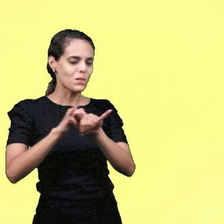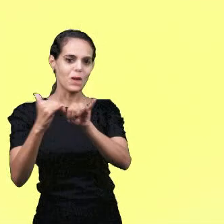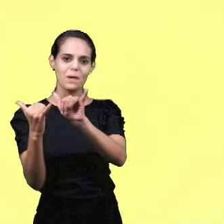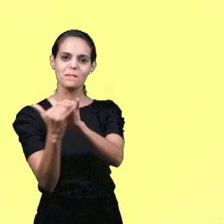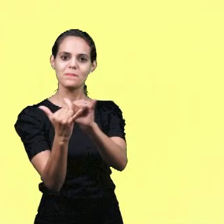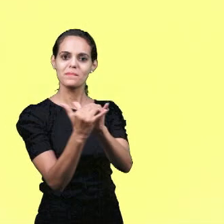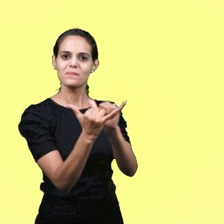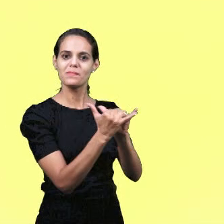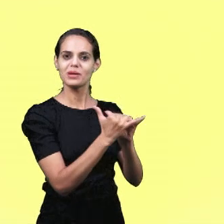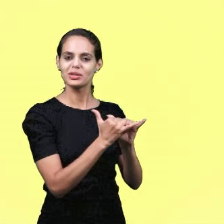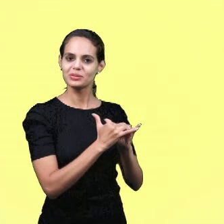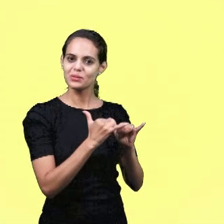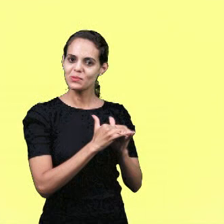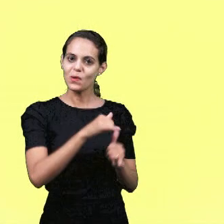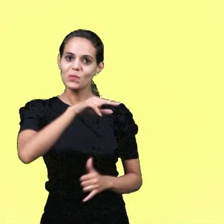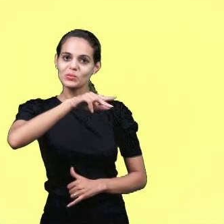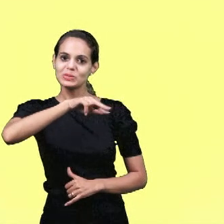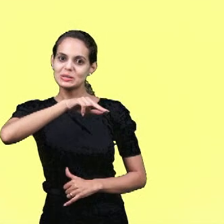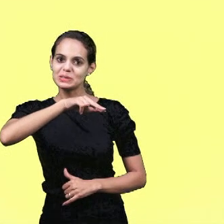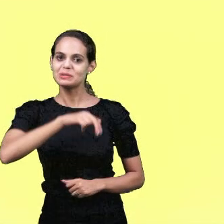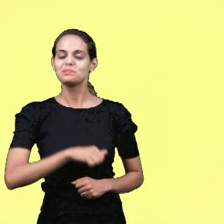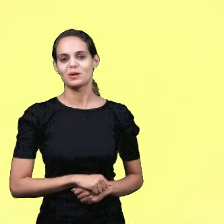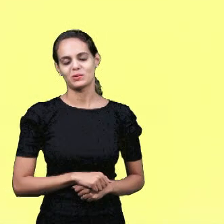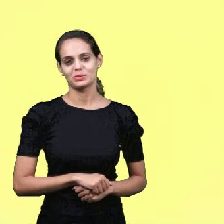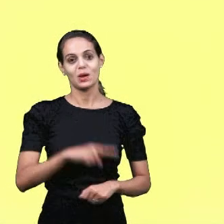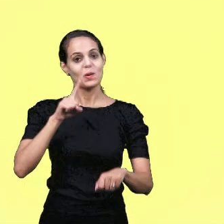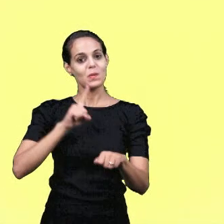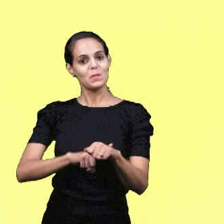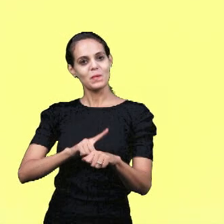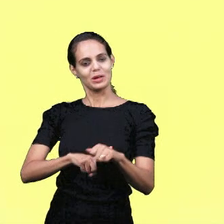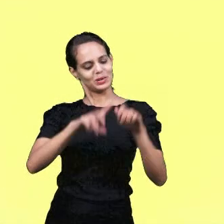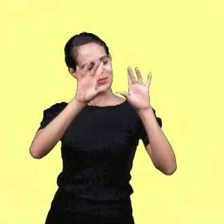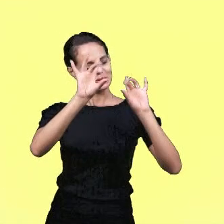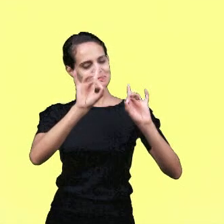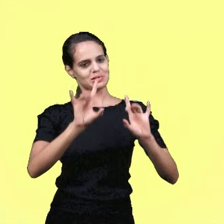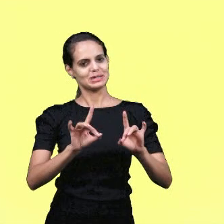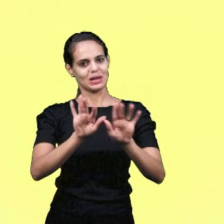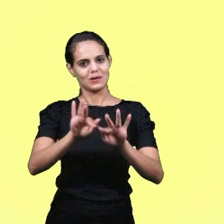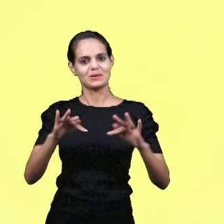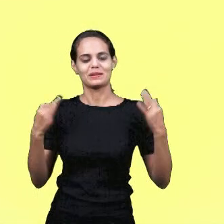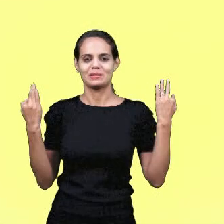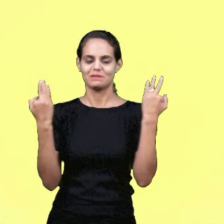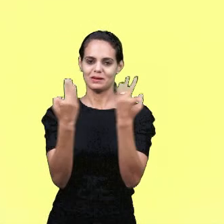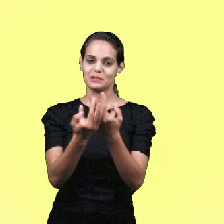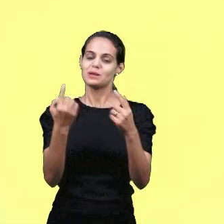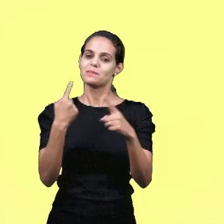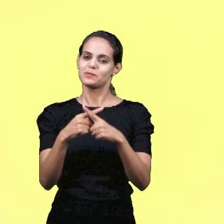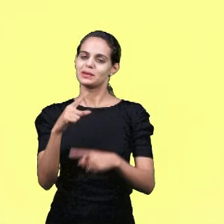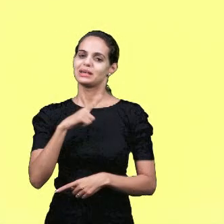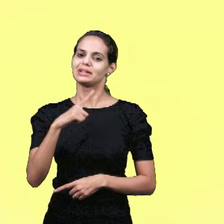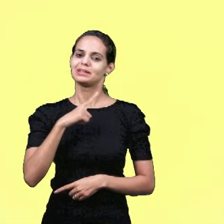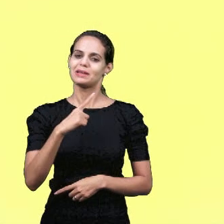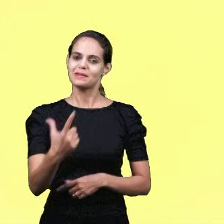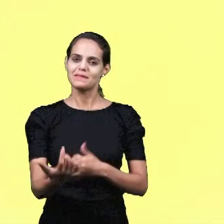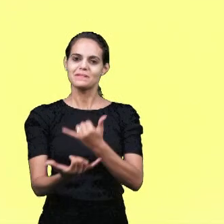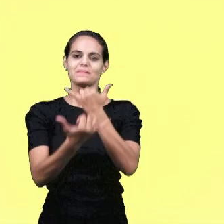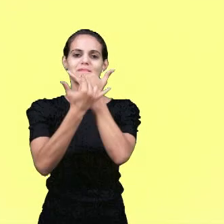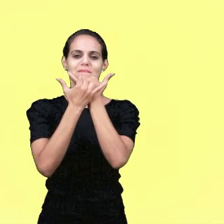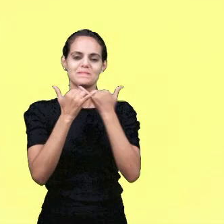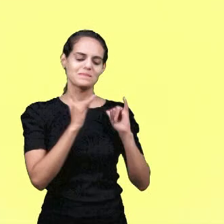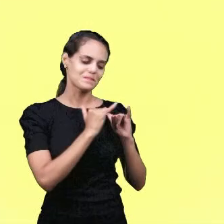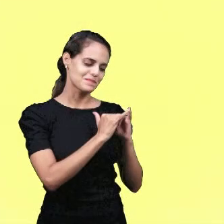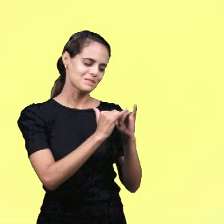cette famille, parce que là, ils ont pu recevoir le pardon de Joseph, ils ont pu s'embrasser, pleurer ensemble. Quelle